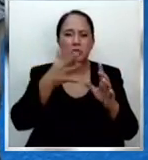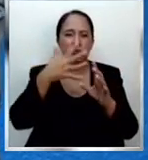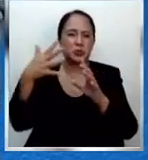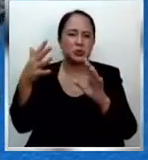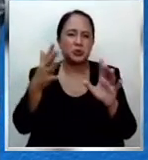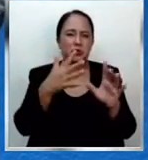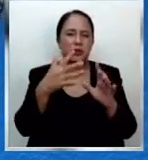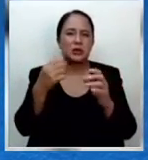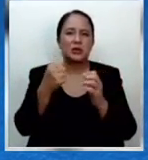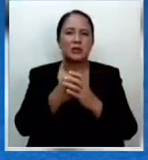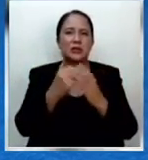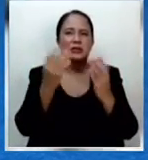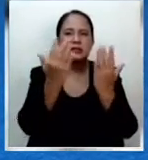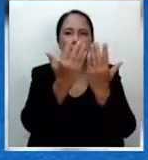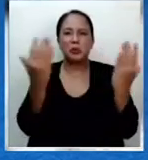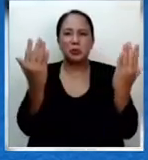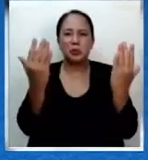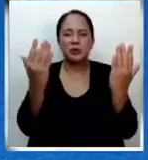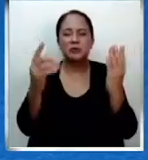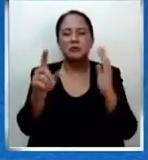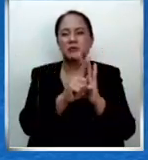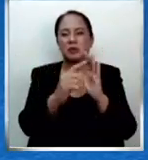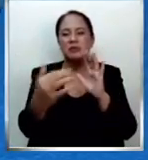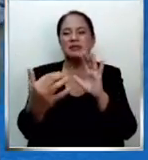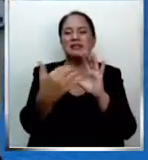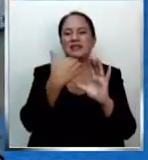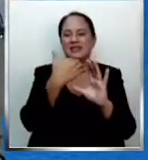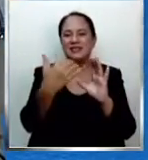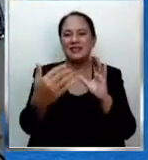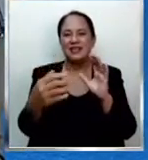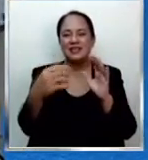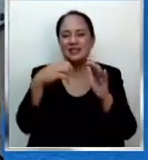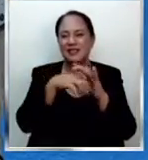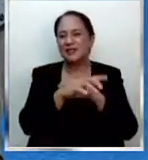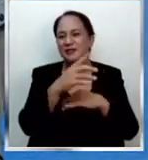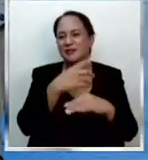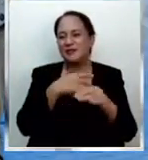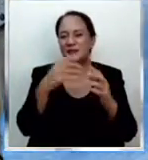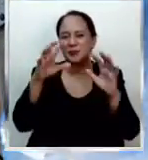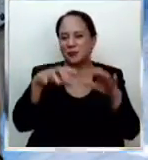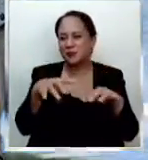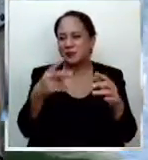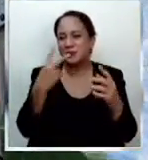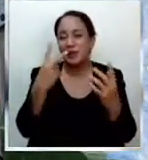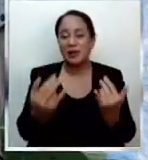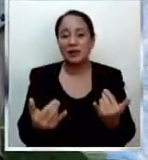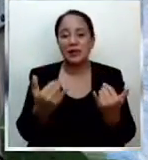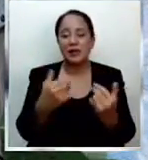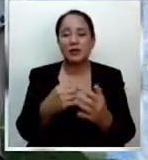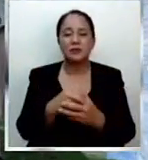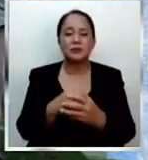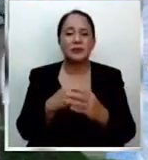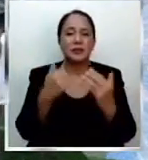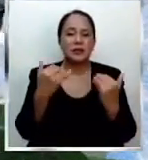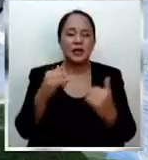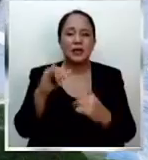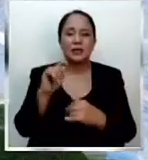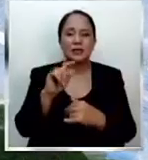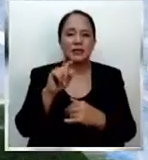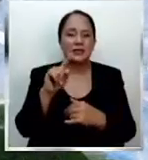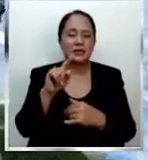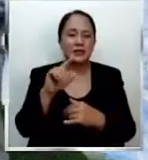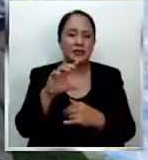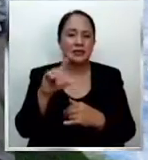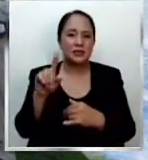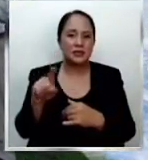na nagbabawal na pumasok muna itong southwest monsoon. Sa ngayon, Intertropical Convergence Zone o ITZZ ang